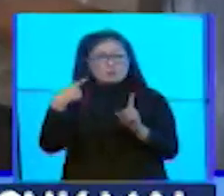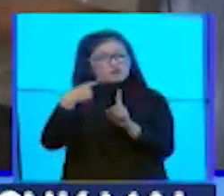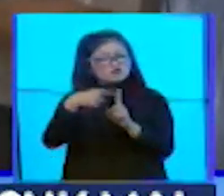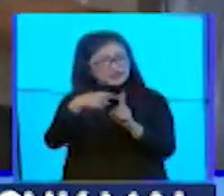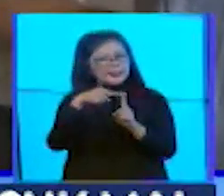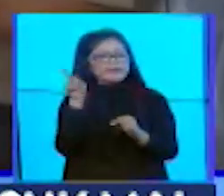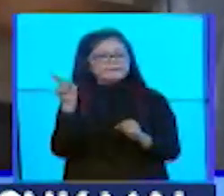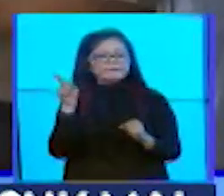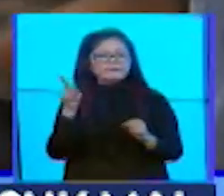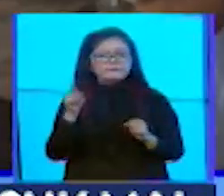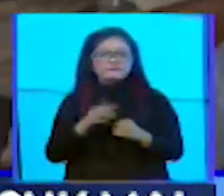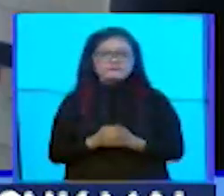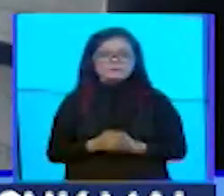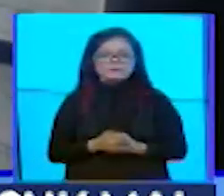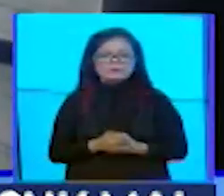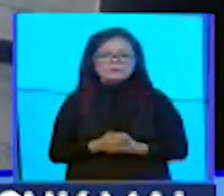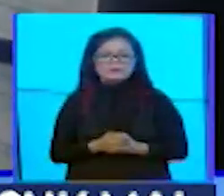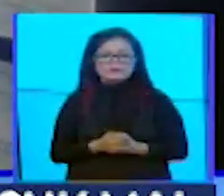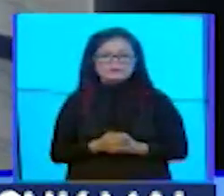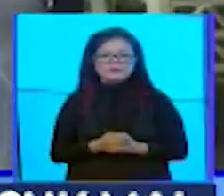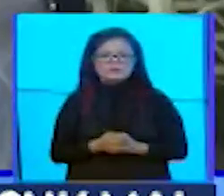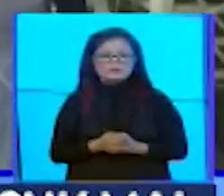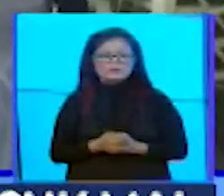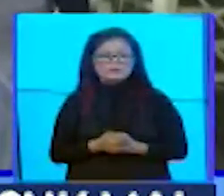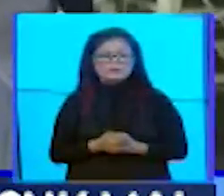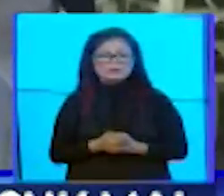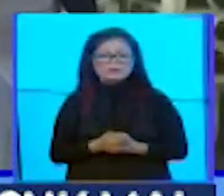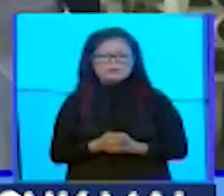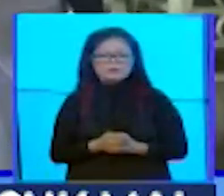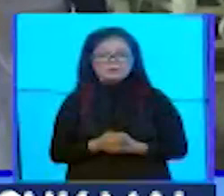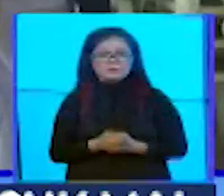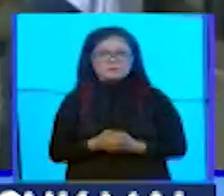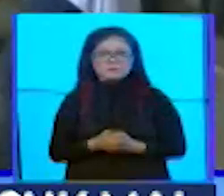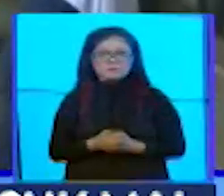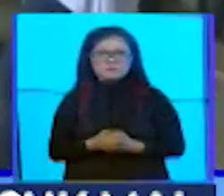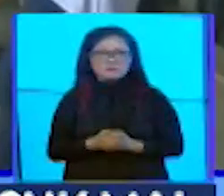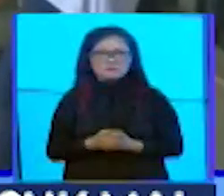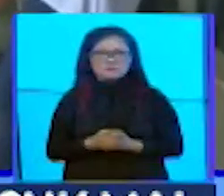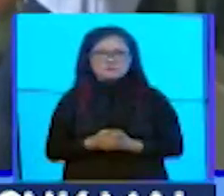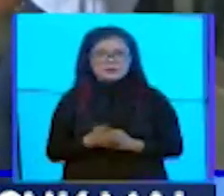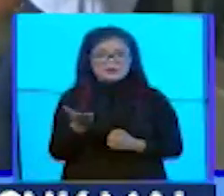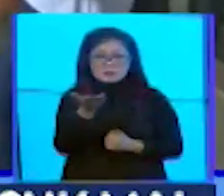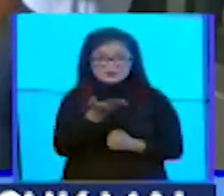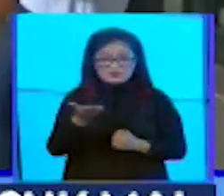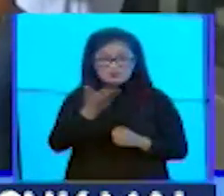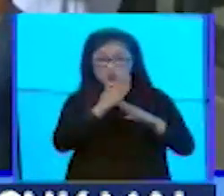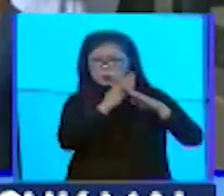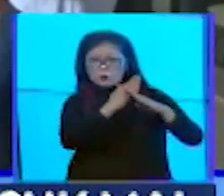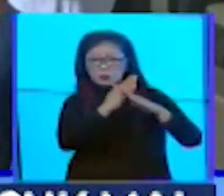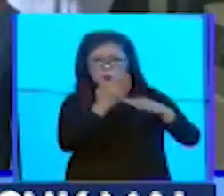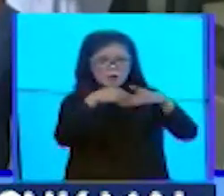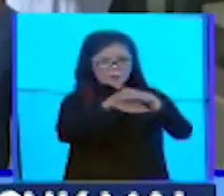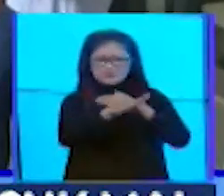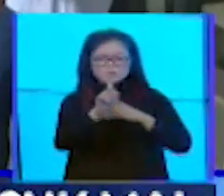COVID-19 ataupun kontak erat dengan orang positif COVID-19. Jadi mereka ini ditolak, terdeteksi warna hitam, dan